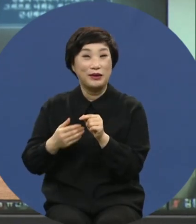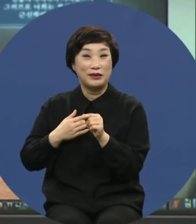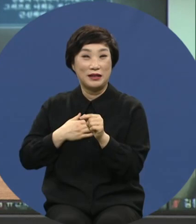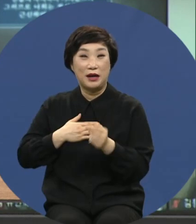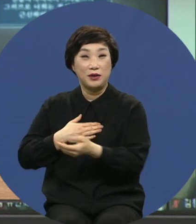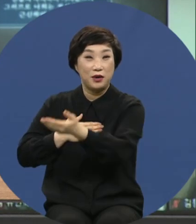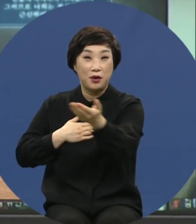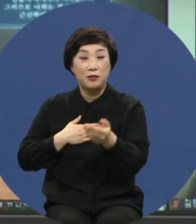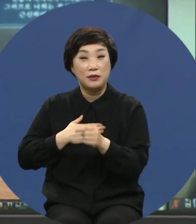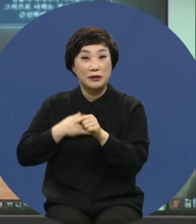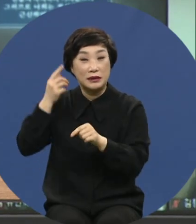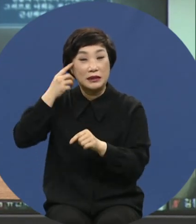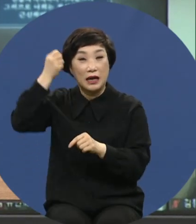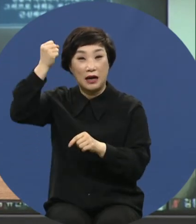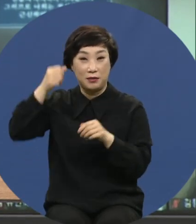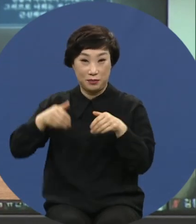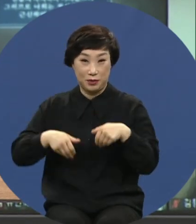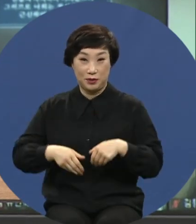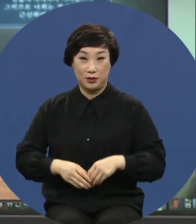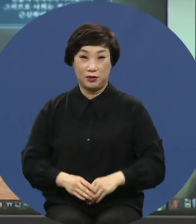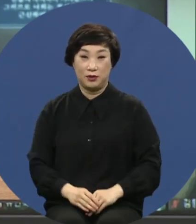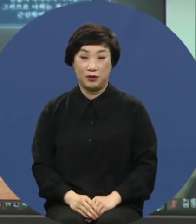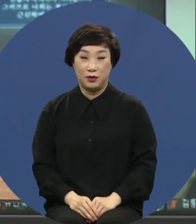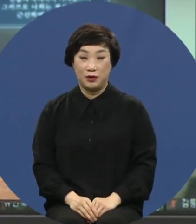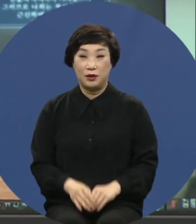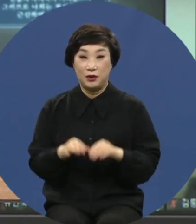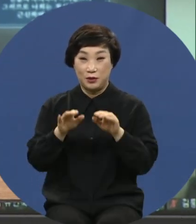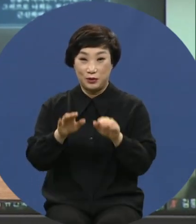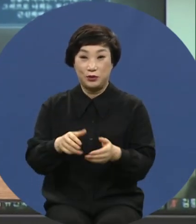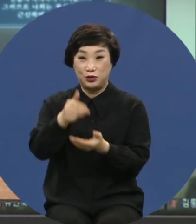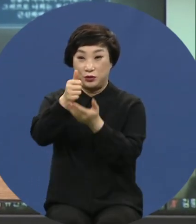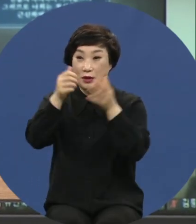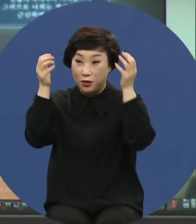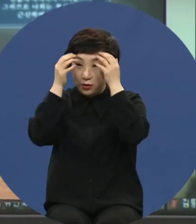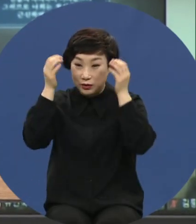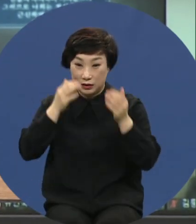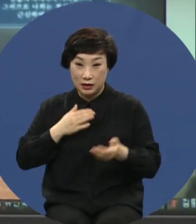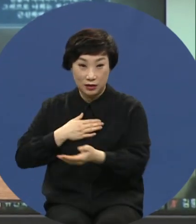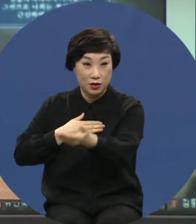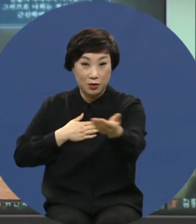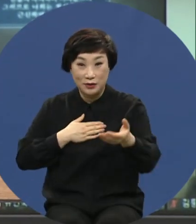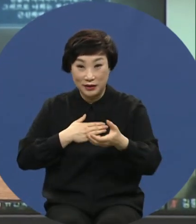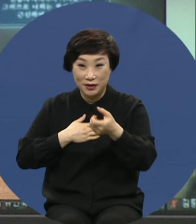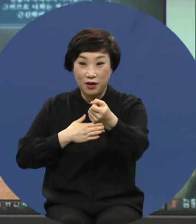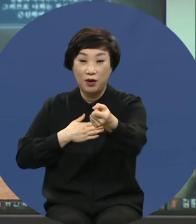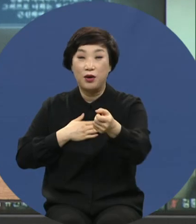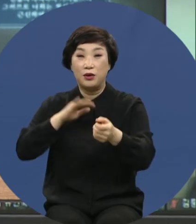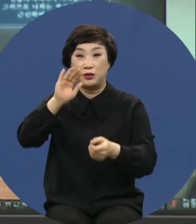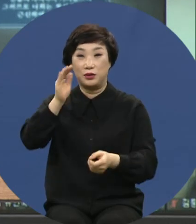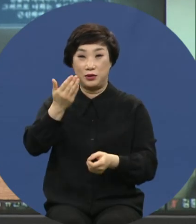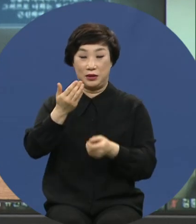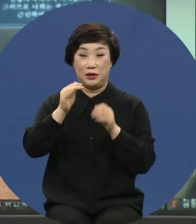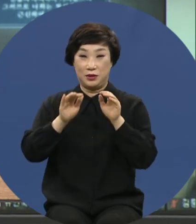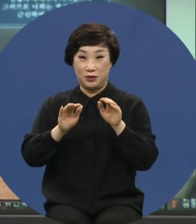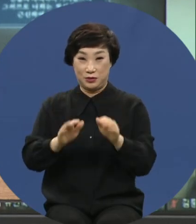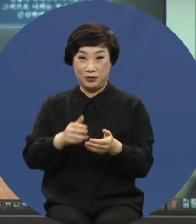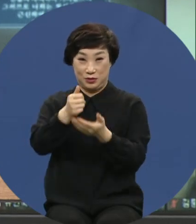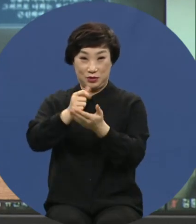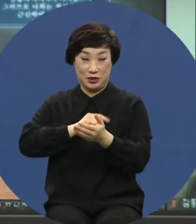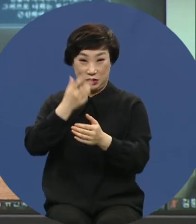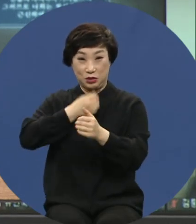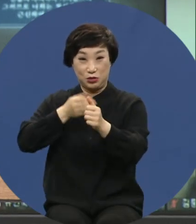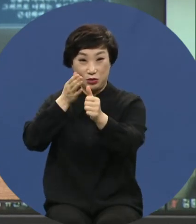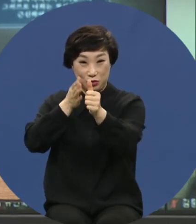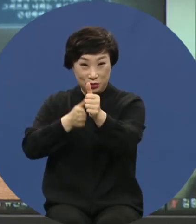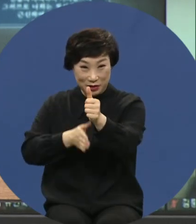잘 생각하면서 주님의 고난이 여러분의 것이 되기를 주님의